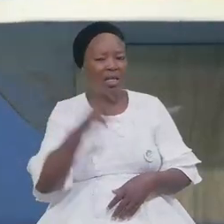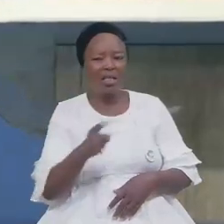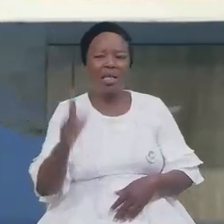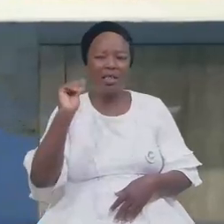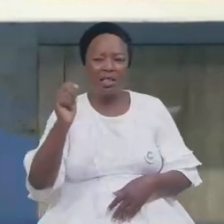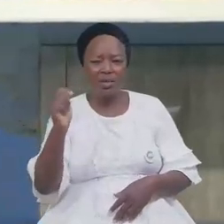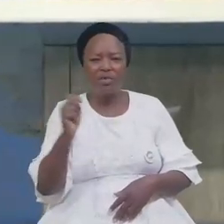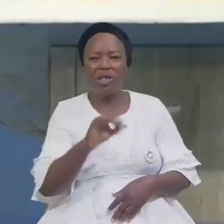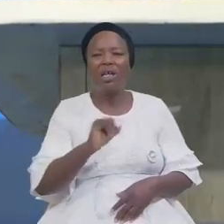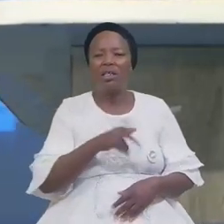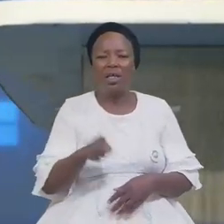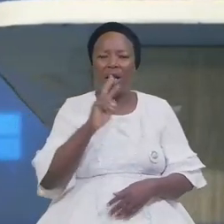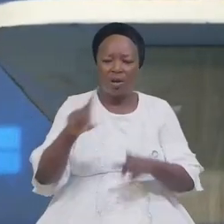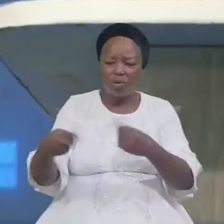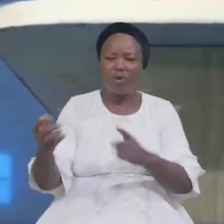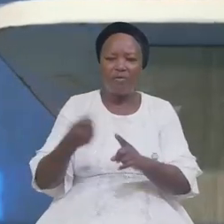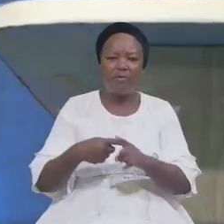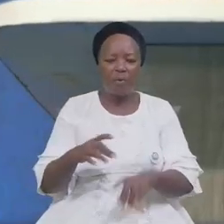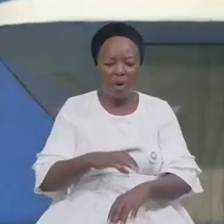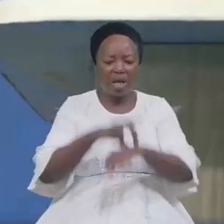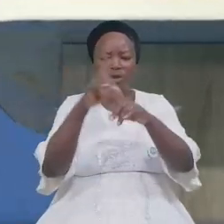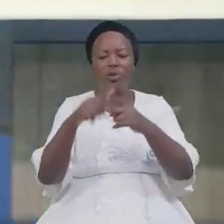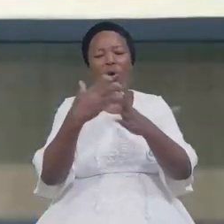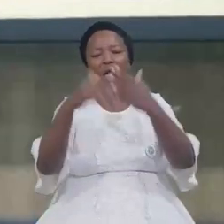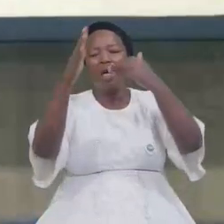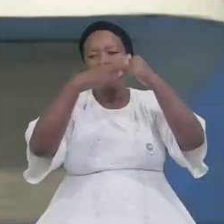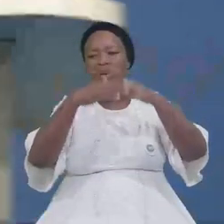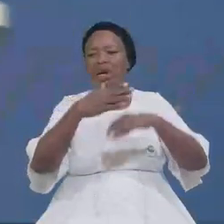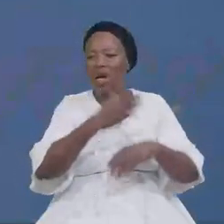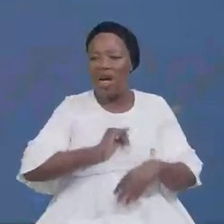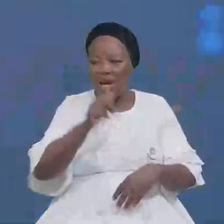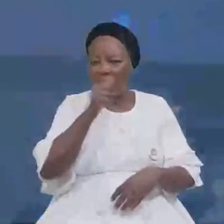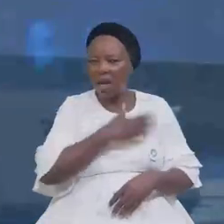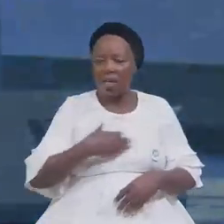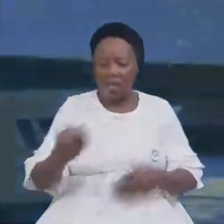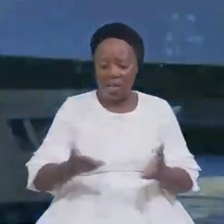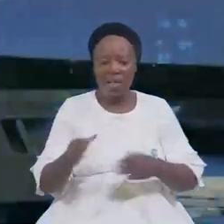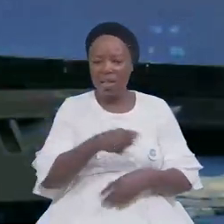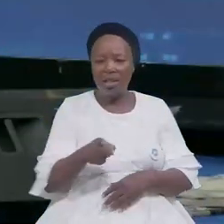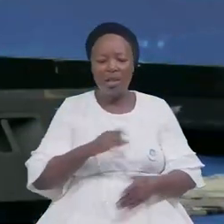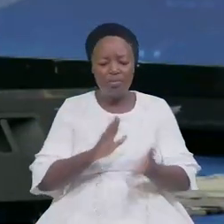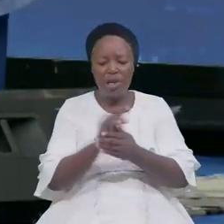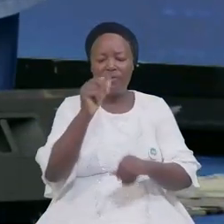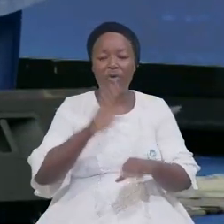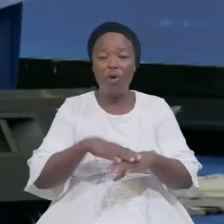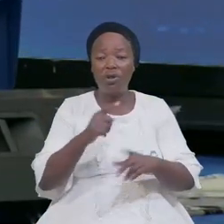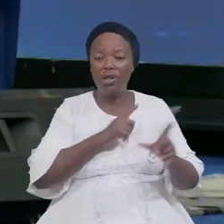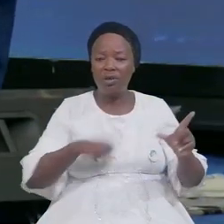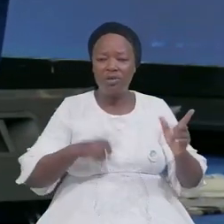témoignages. Ils vont de la terre au ciel. Et ici, ils croient au Seigneur Jésus-Christ.